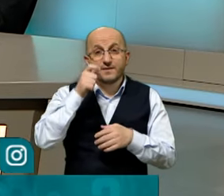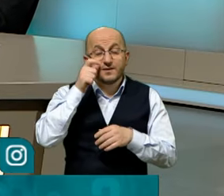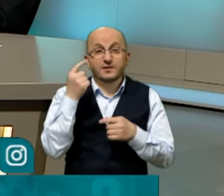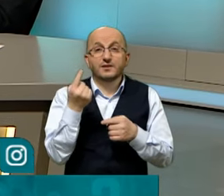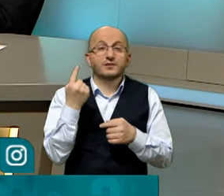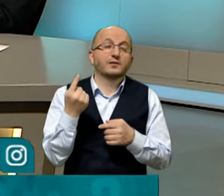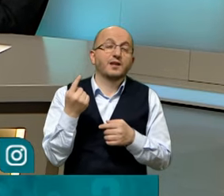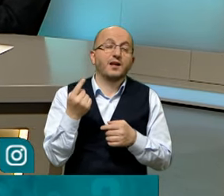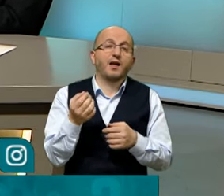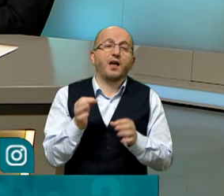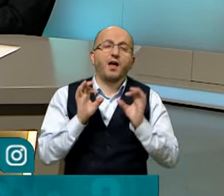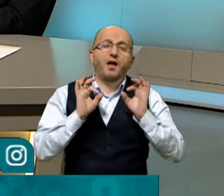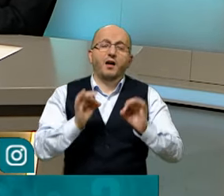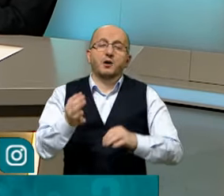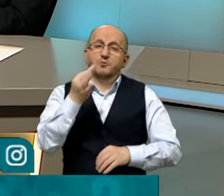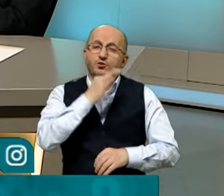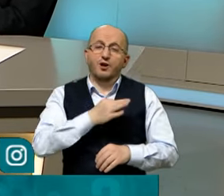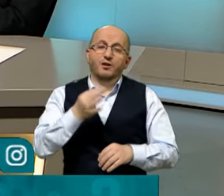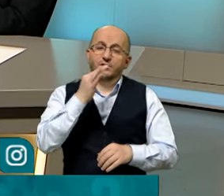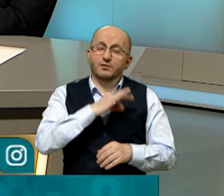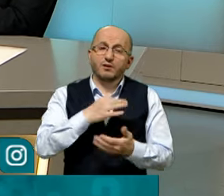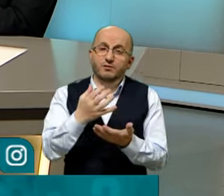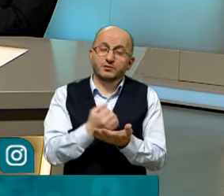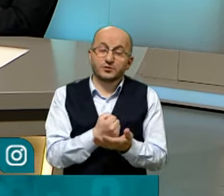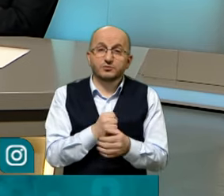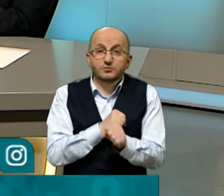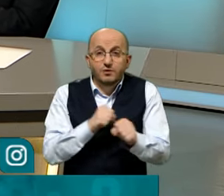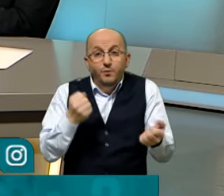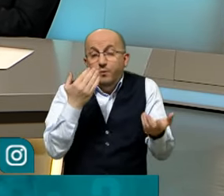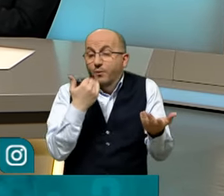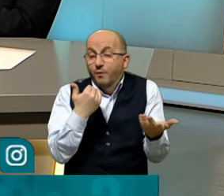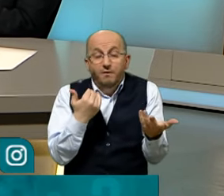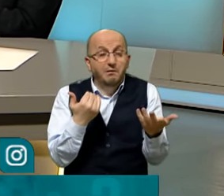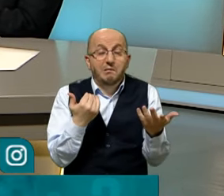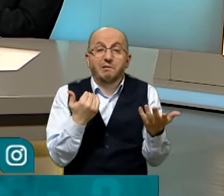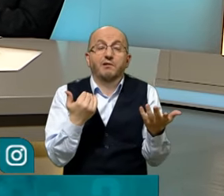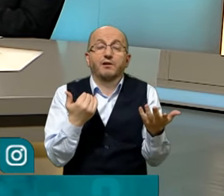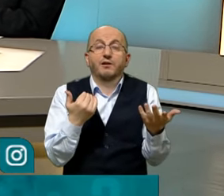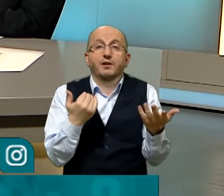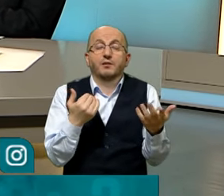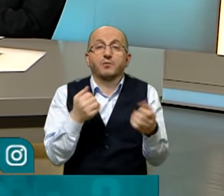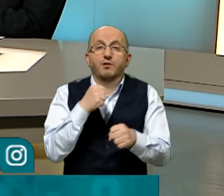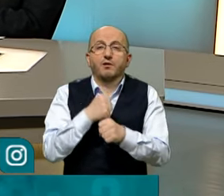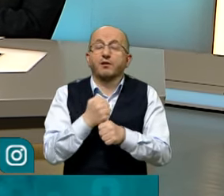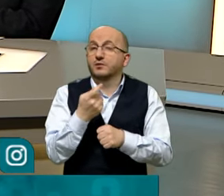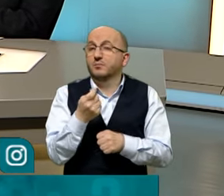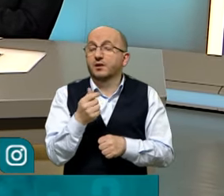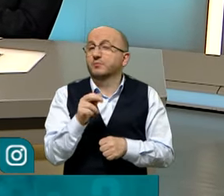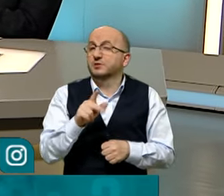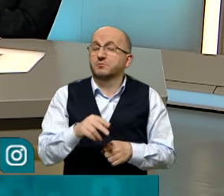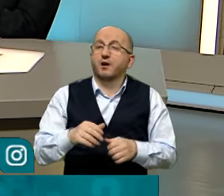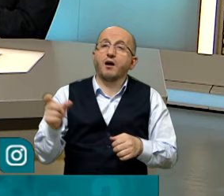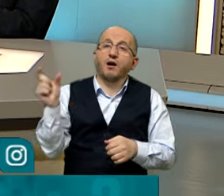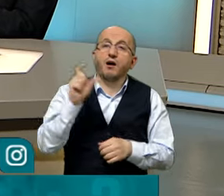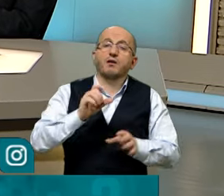edilen şey şu galiba hep kar ediyoruz diyor hiç zarar ettiğimizi görmedik yani ortalama sanki bir Garanti paraymış gibi bize aylık